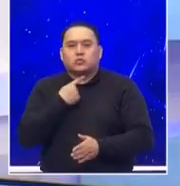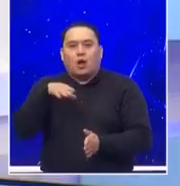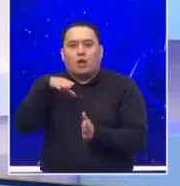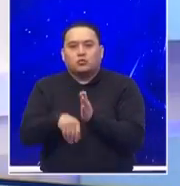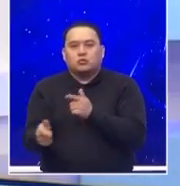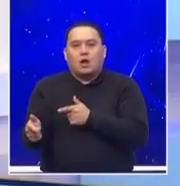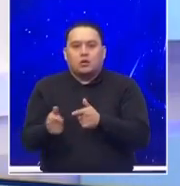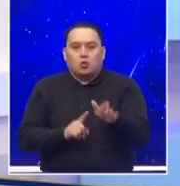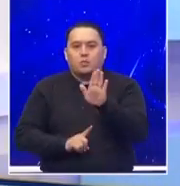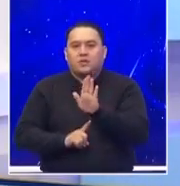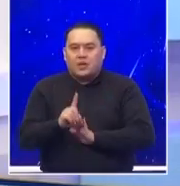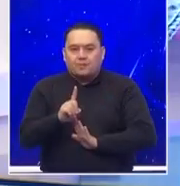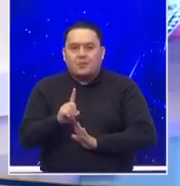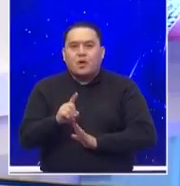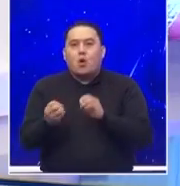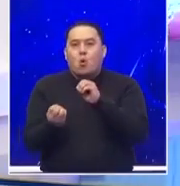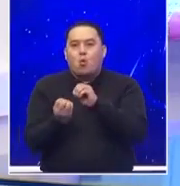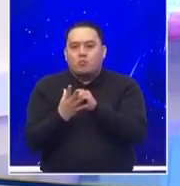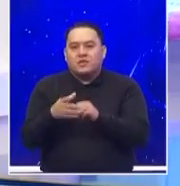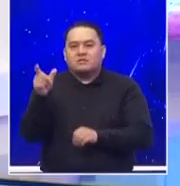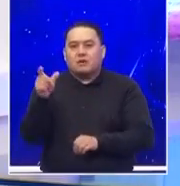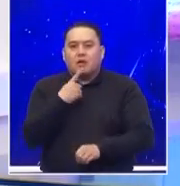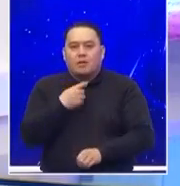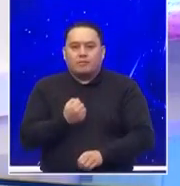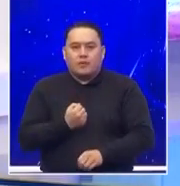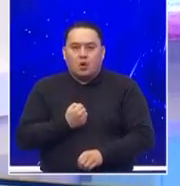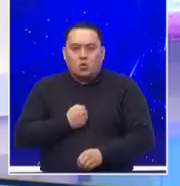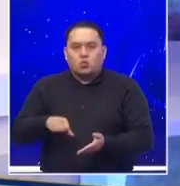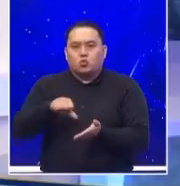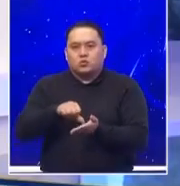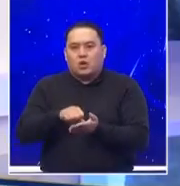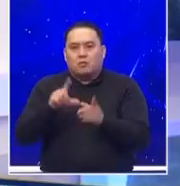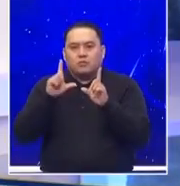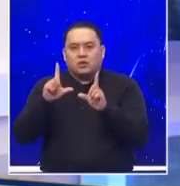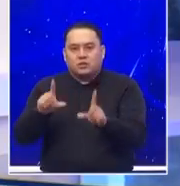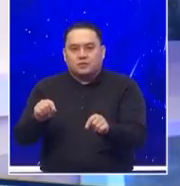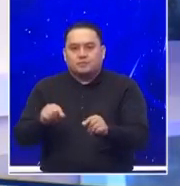сайлауына дайындықты бастады. 15-ке жуық әскерге шақырушылар сайлау учаскесіне барды.